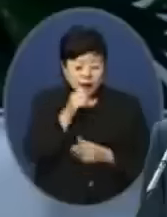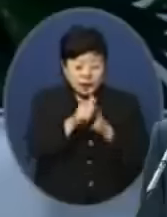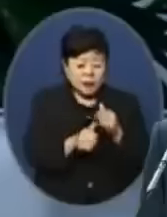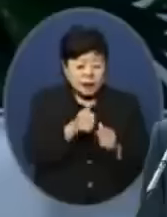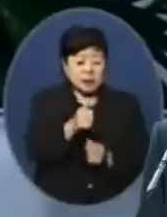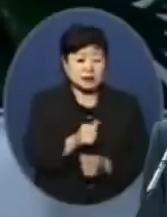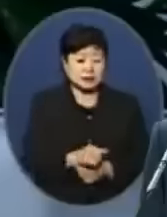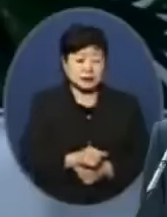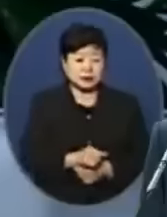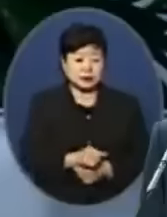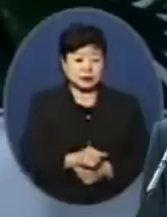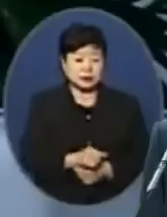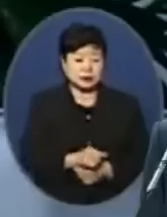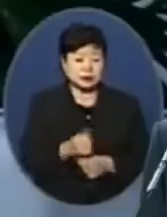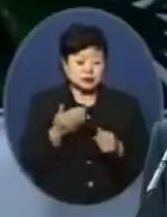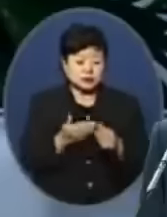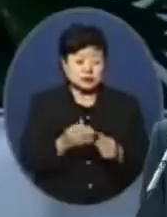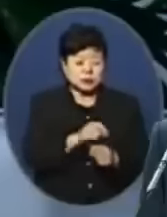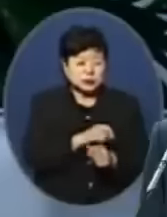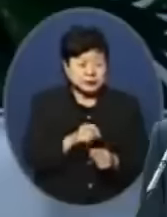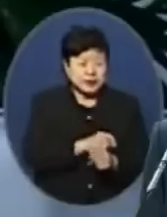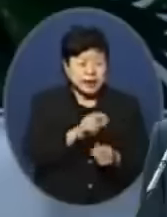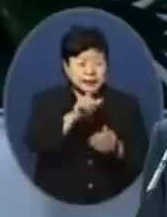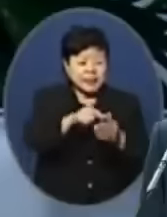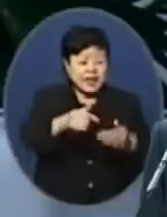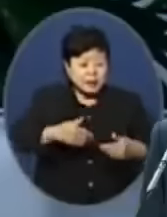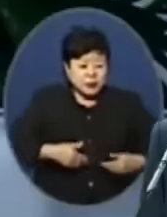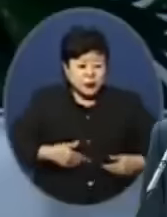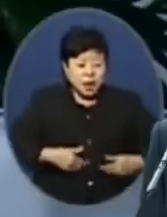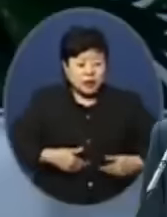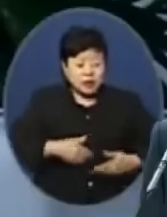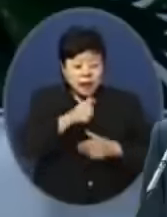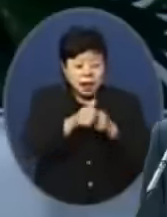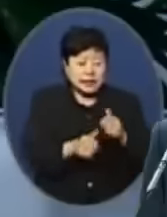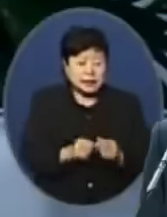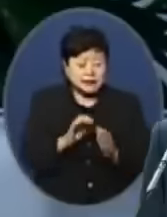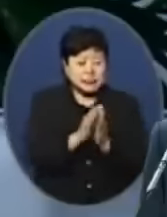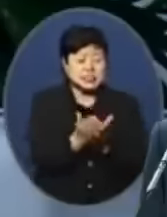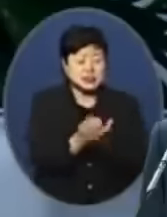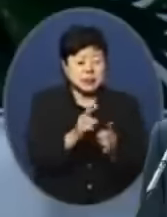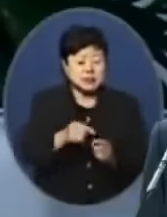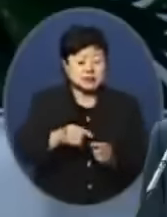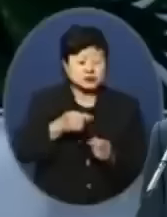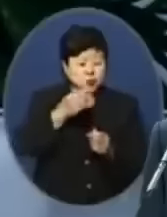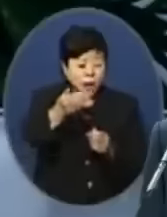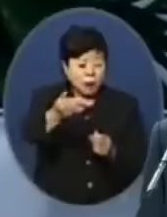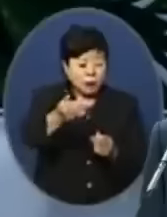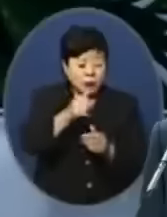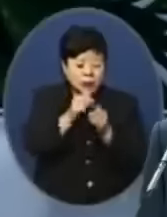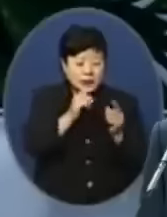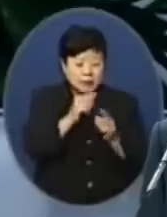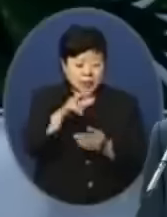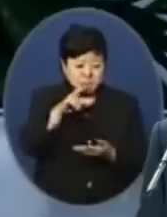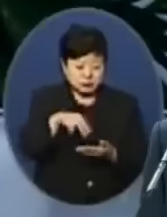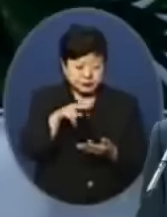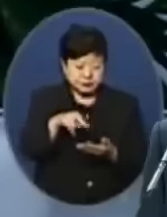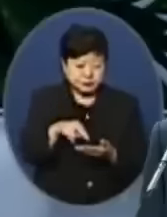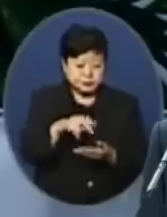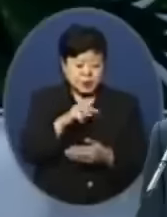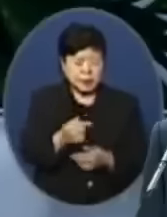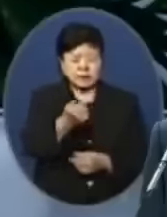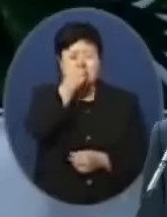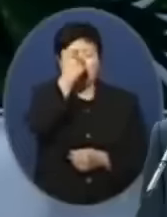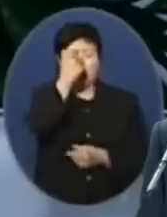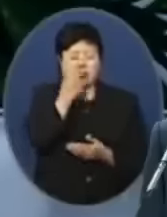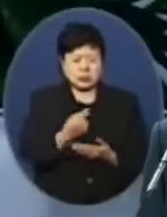하나님의 응답을 가져오는 것이고 특수할 때 필요한 믿음은 하나님이 직접 말씀을 주셔서 하나님 말씀이